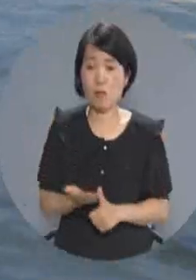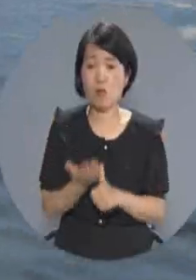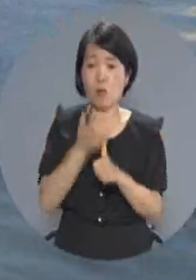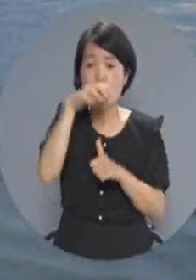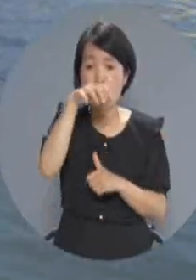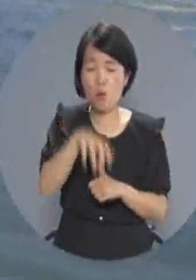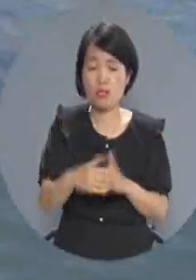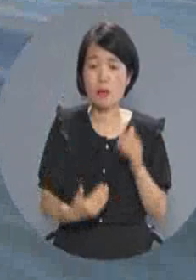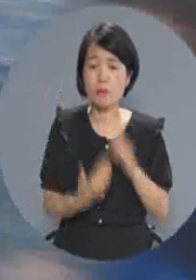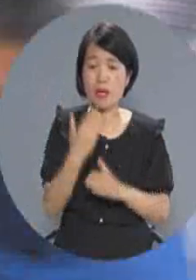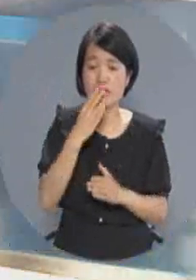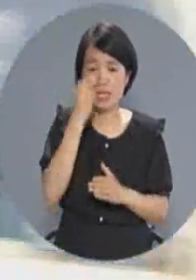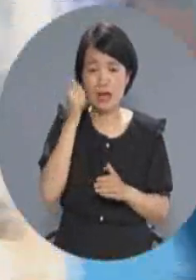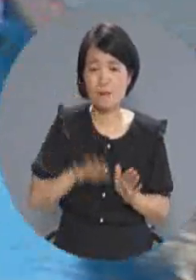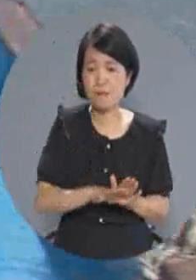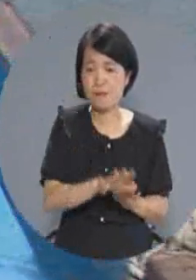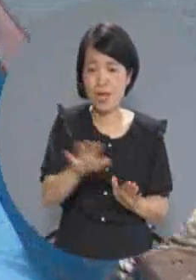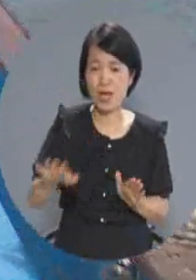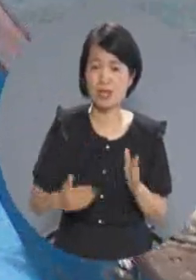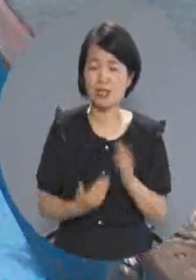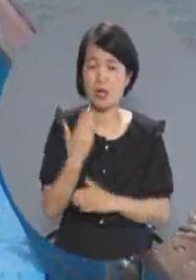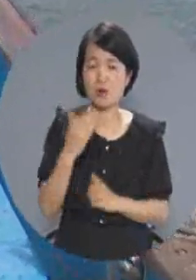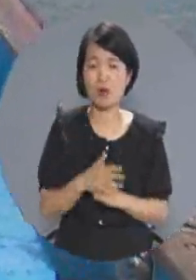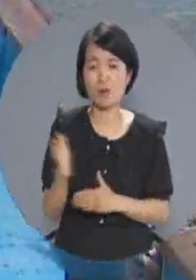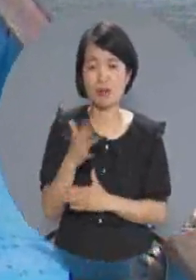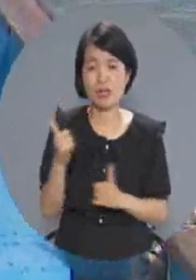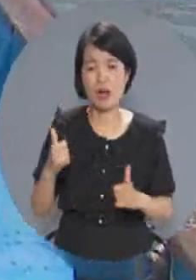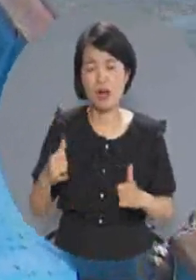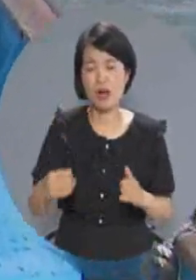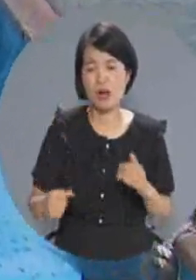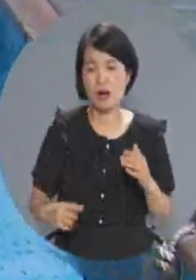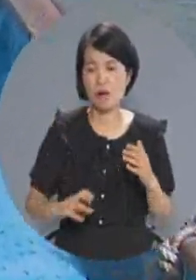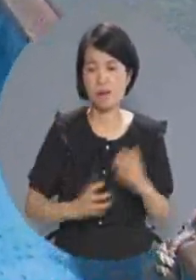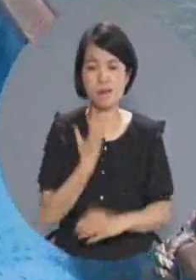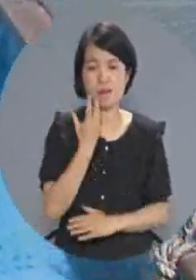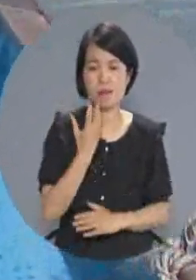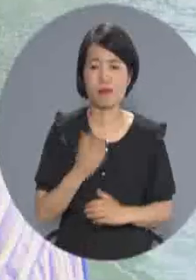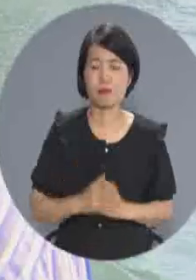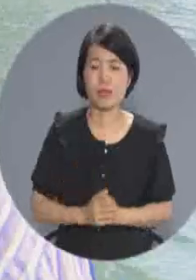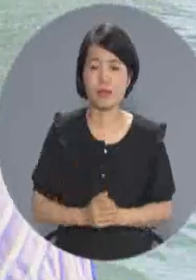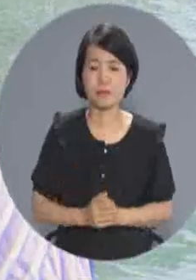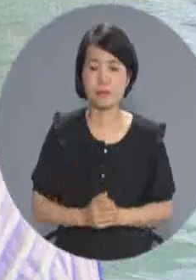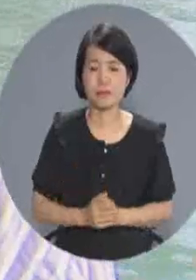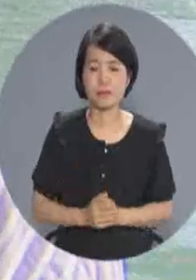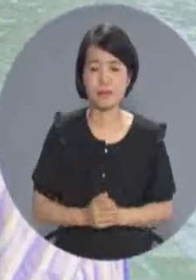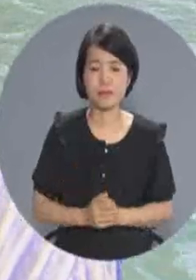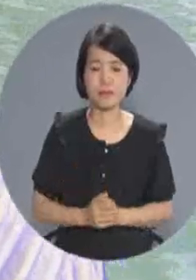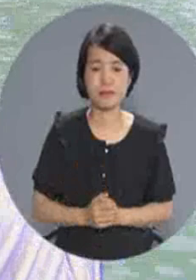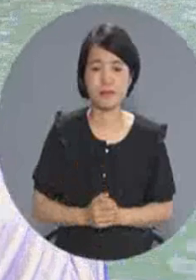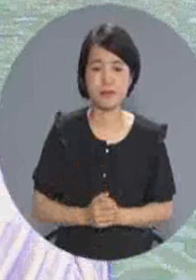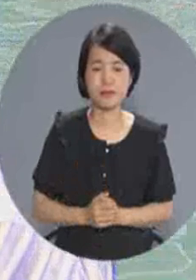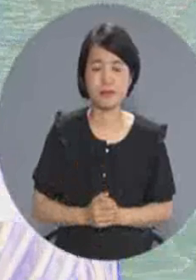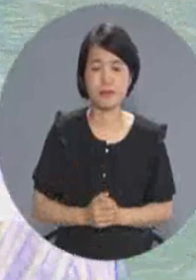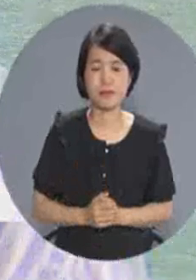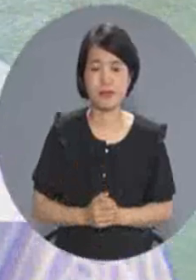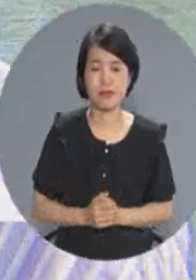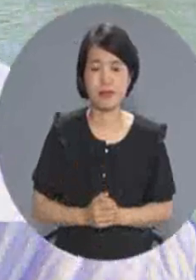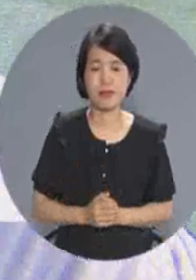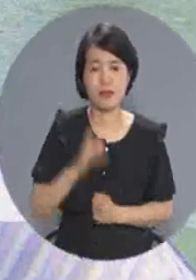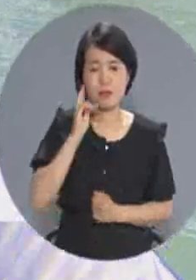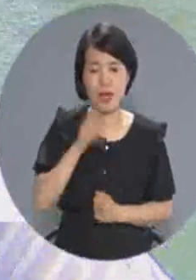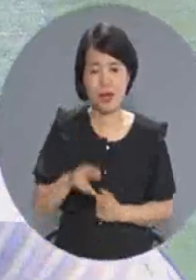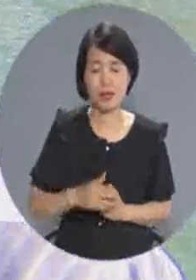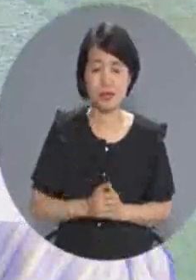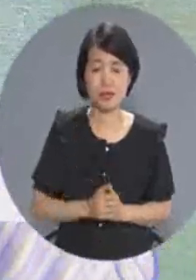해역에서 발생한 기름 유출 사고에 어민들은 분통을 터뜨리고 있습니다. 많죠. 이게 심각하잖아요.